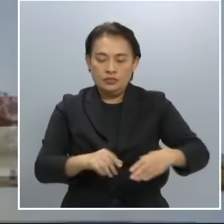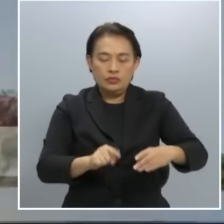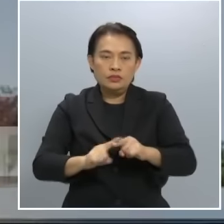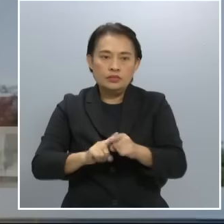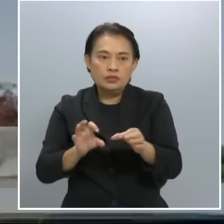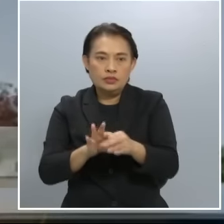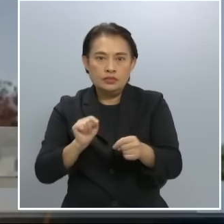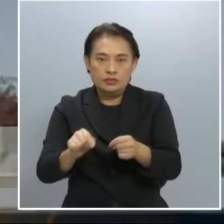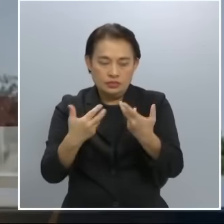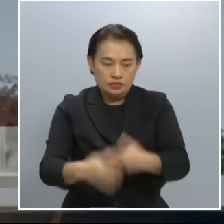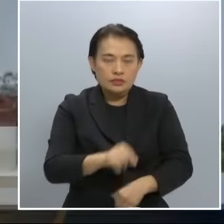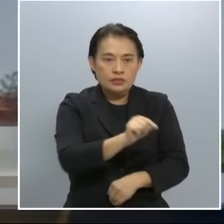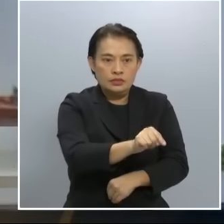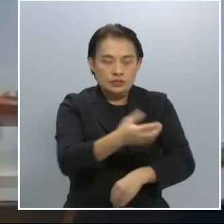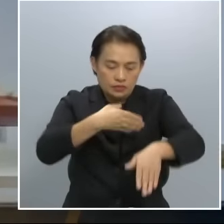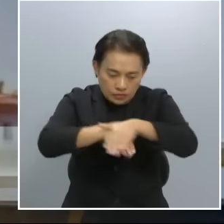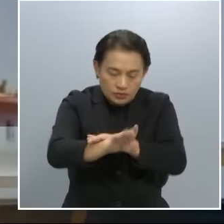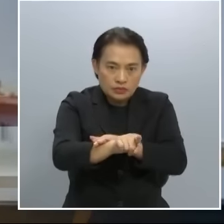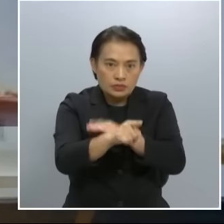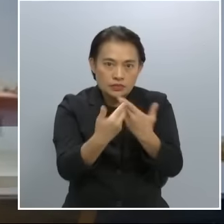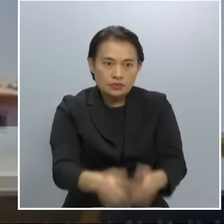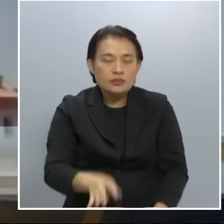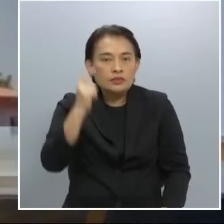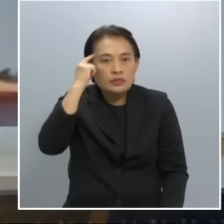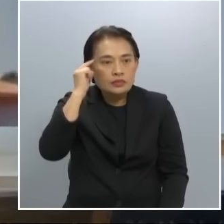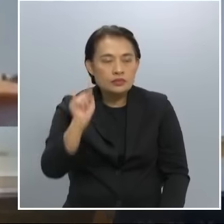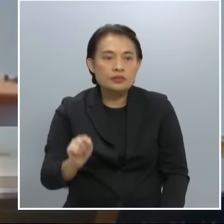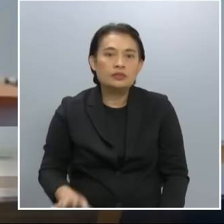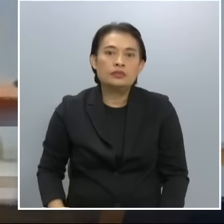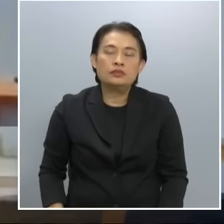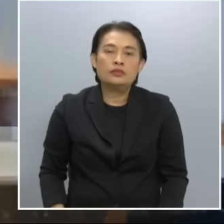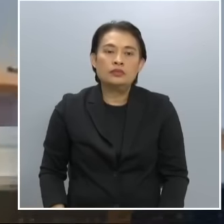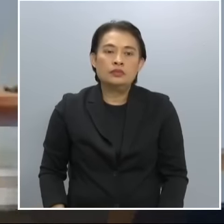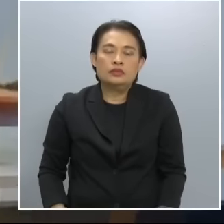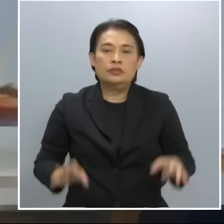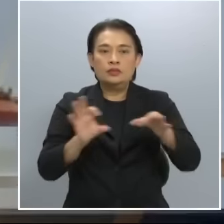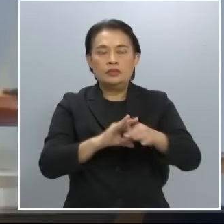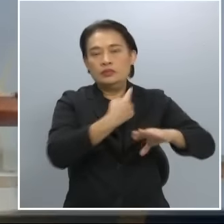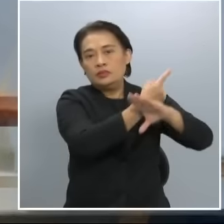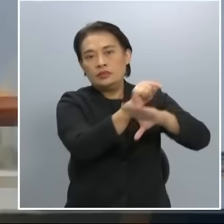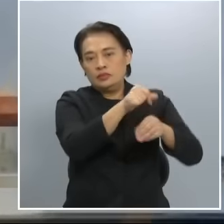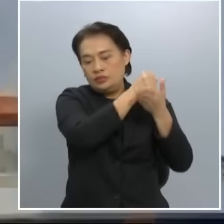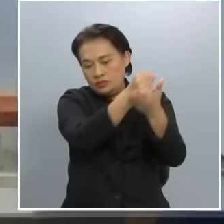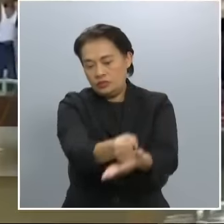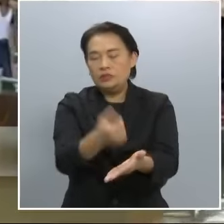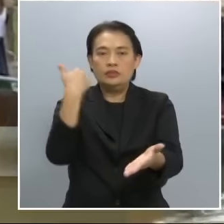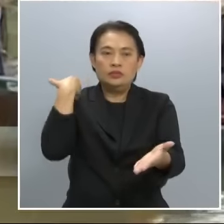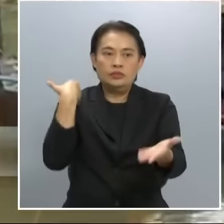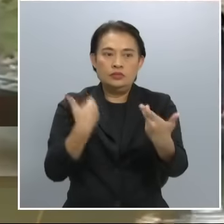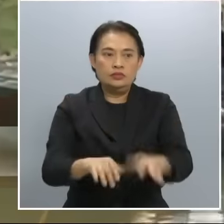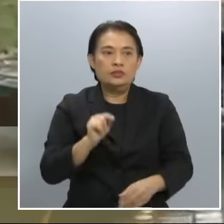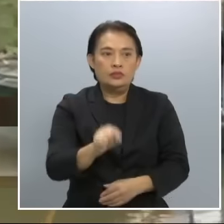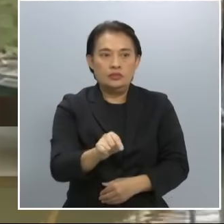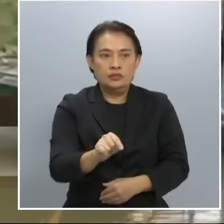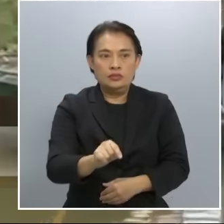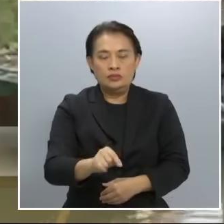หลบหนีแล้วก็มั่นใจว่ากองทัพเมียนมาจะส่งกองหนุนพร้อมเครื่องบินรบเข้ามาช่วยก็เลยไม่ได้มีการย